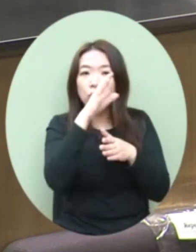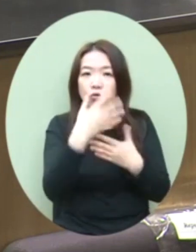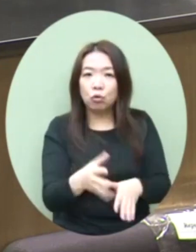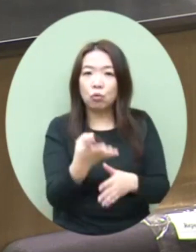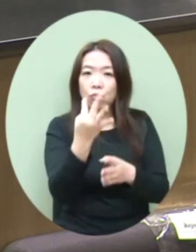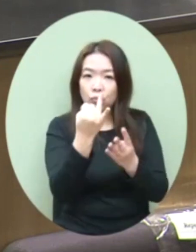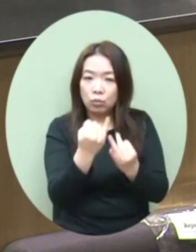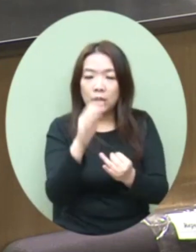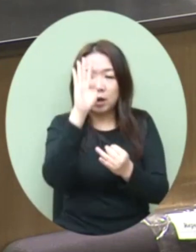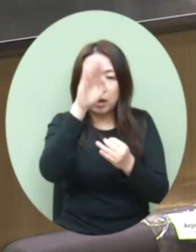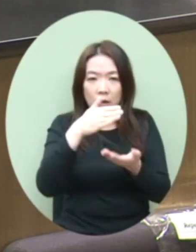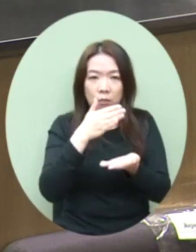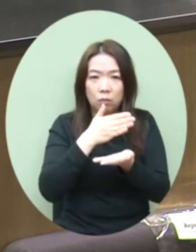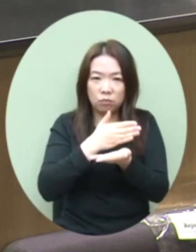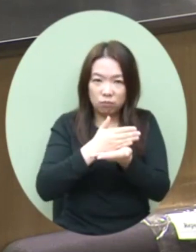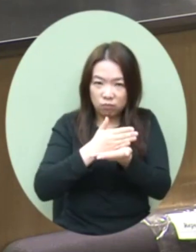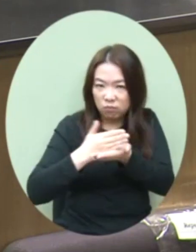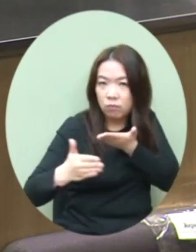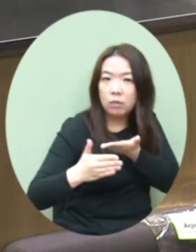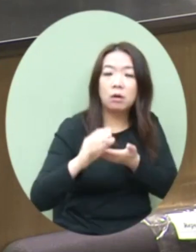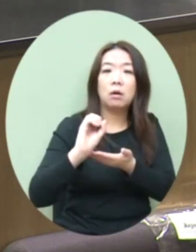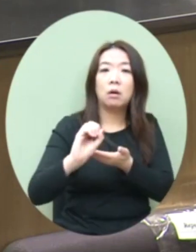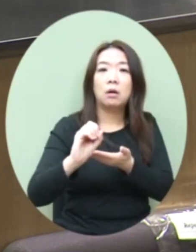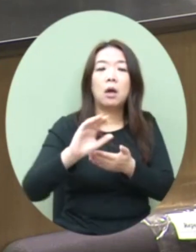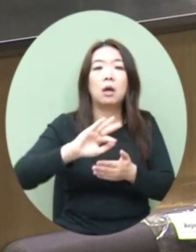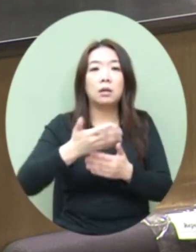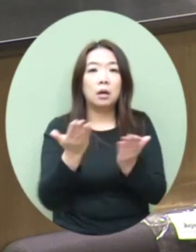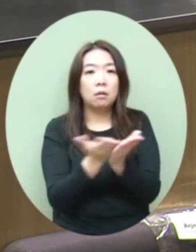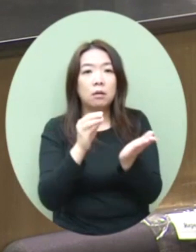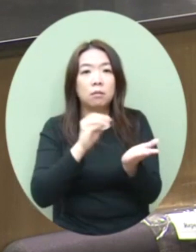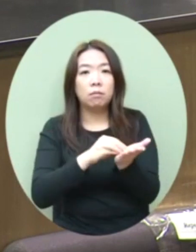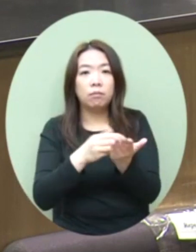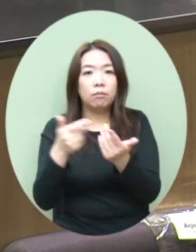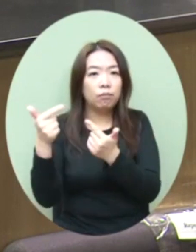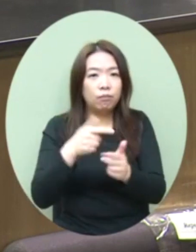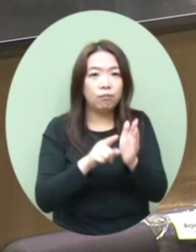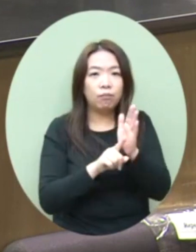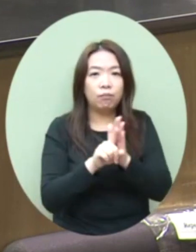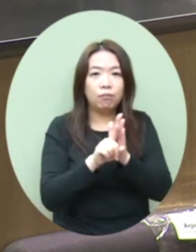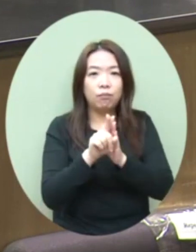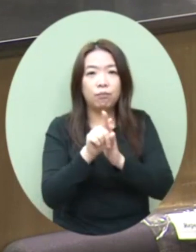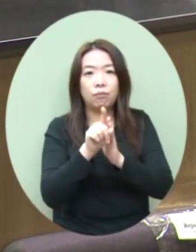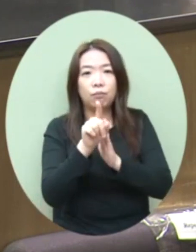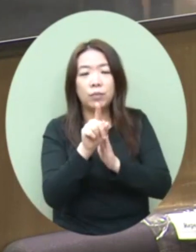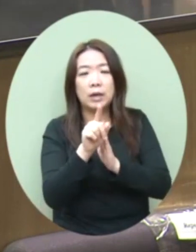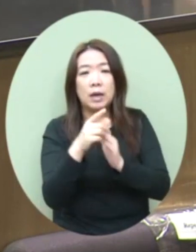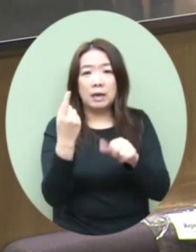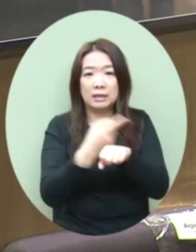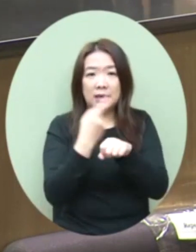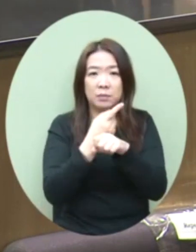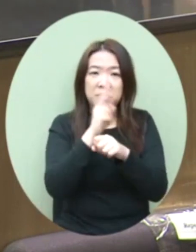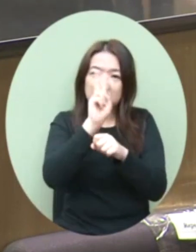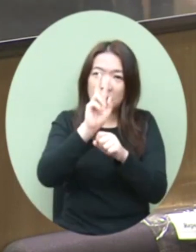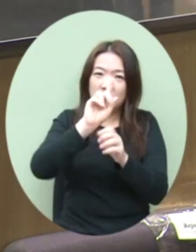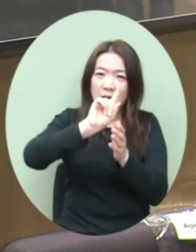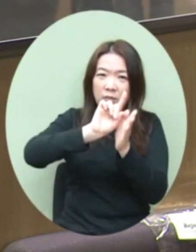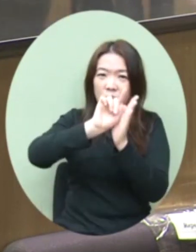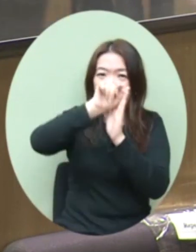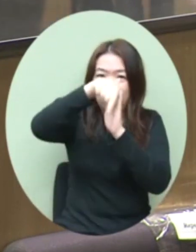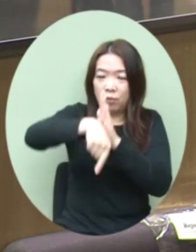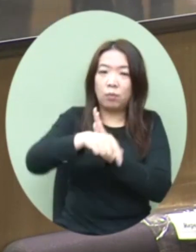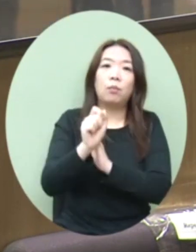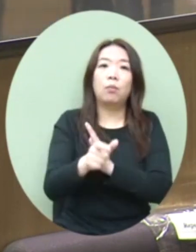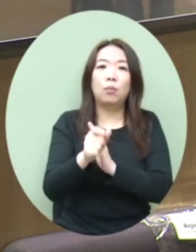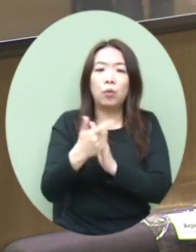了是希望清零但是確診都遲了高期也暫時未見到會回落會不會做